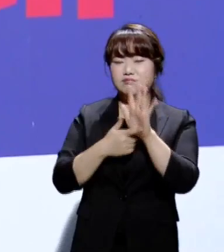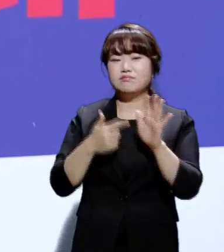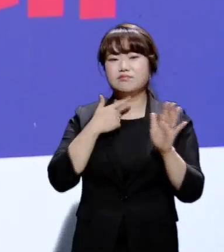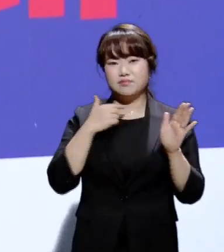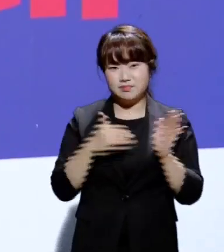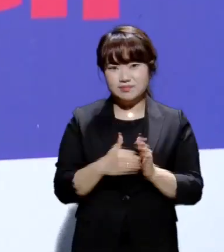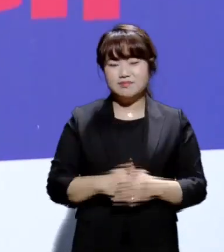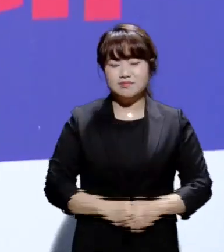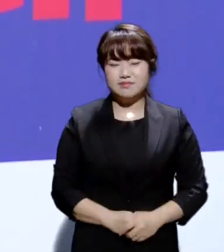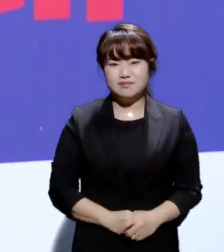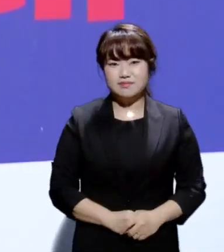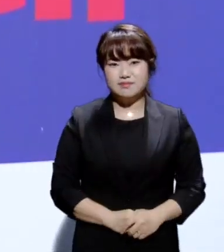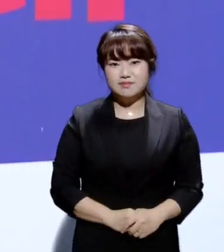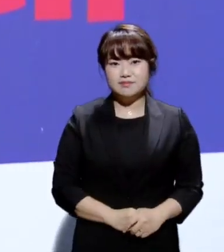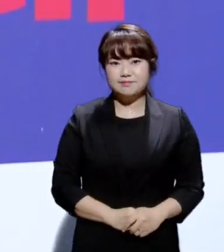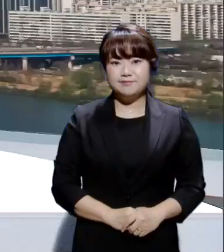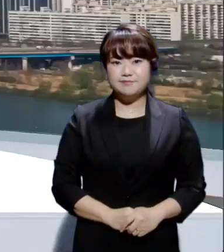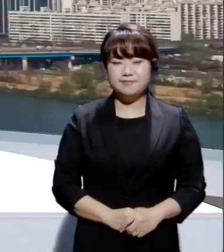BTV 뉴스 강혜진입니다.